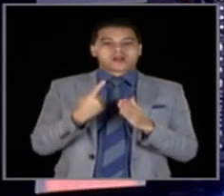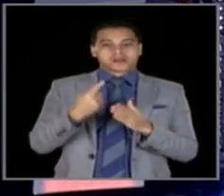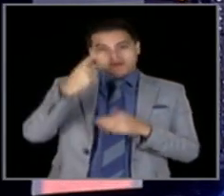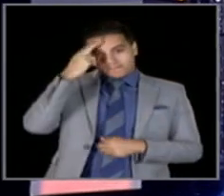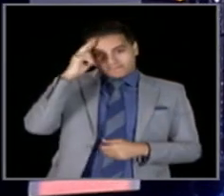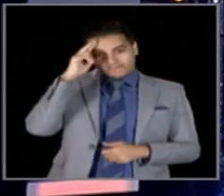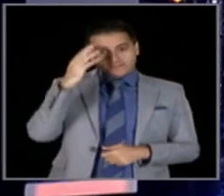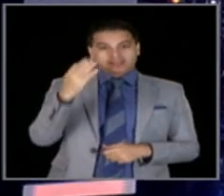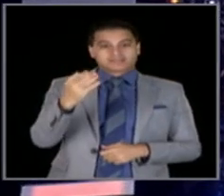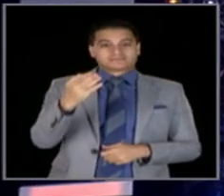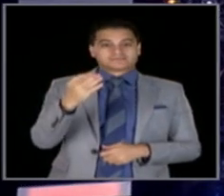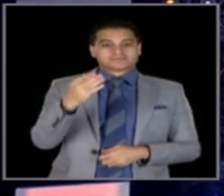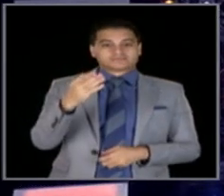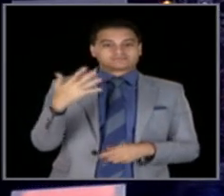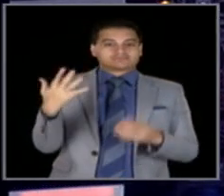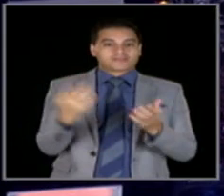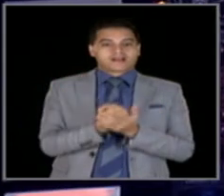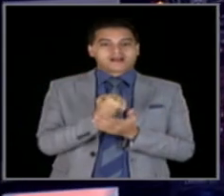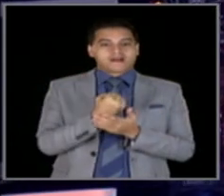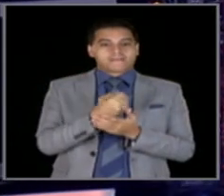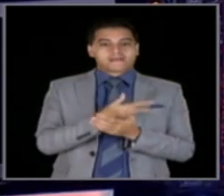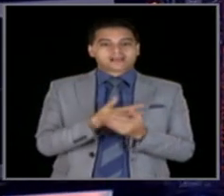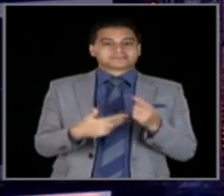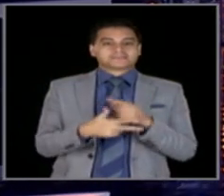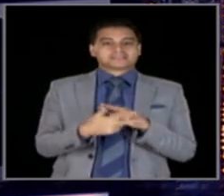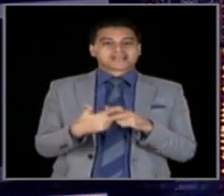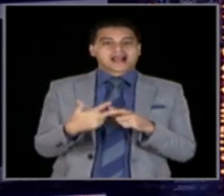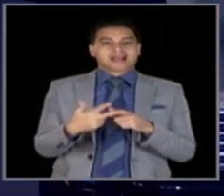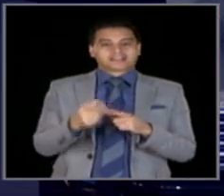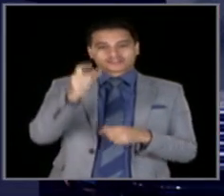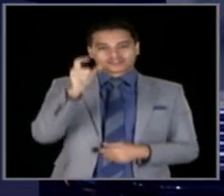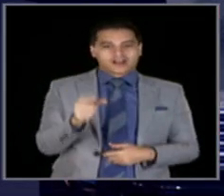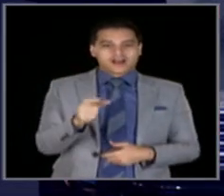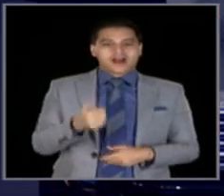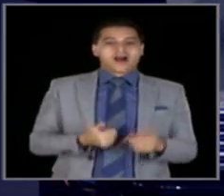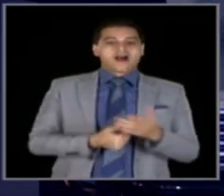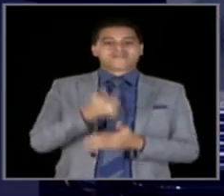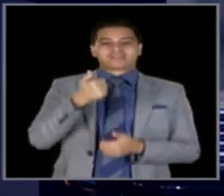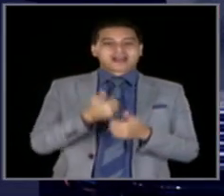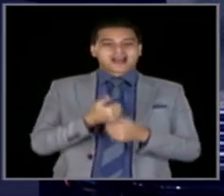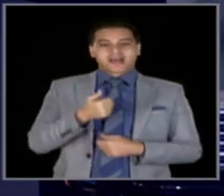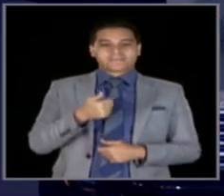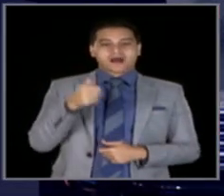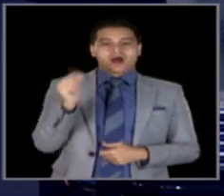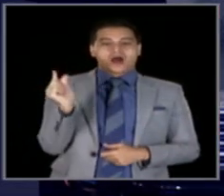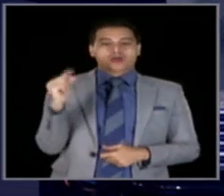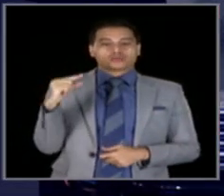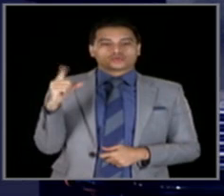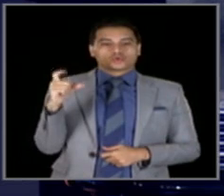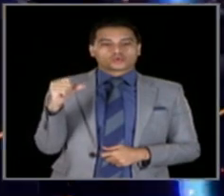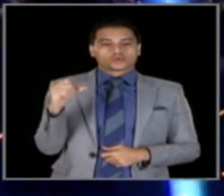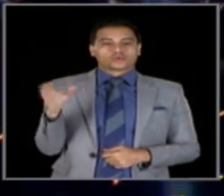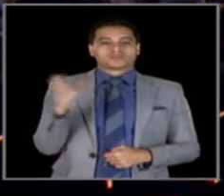معنا صاحب الالقاب لقب افضل لاعب اندرو